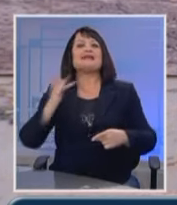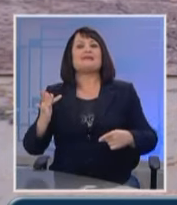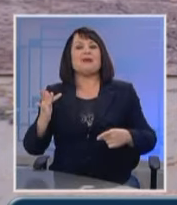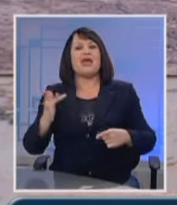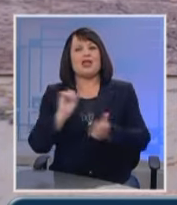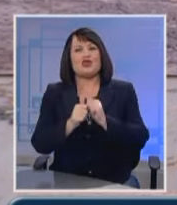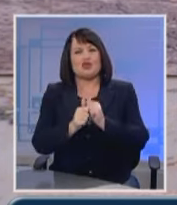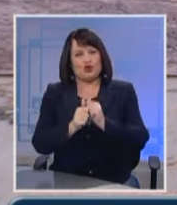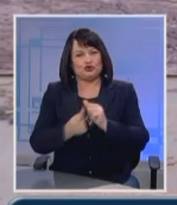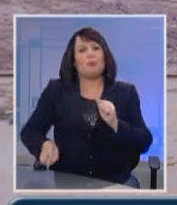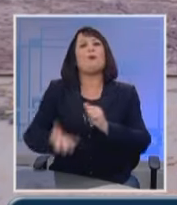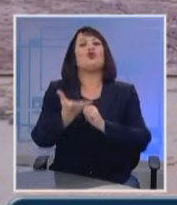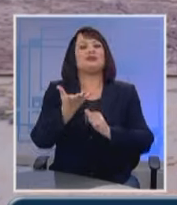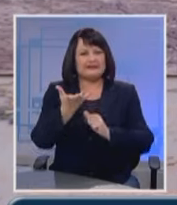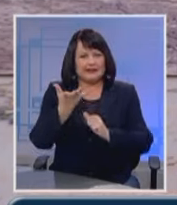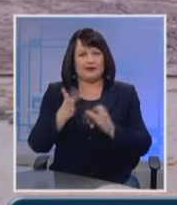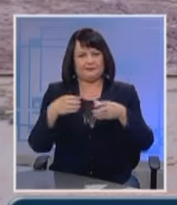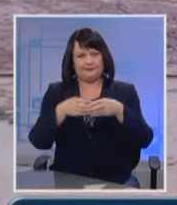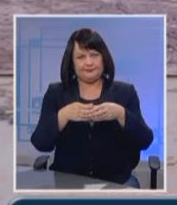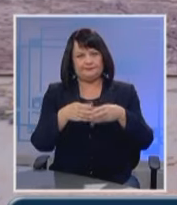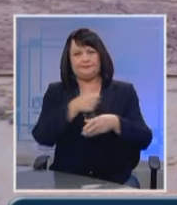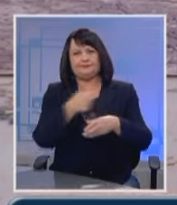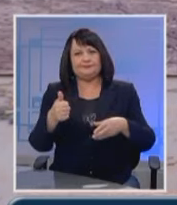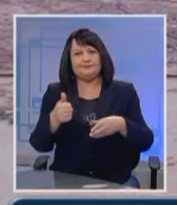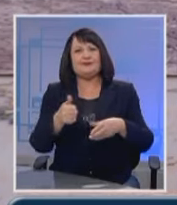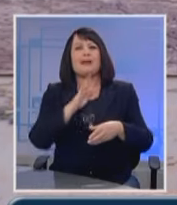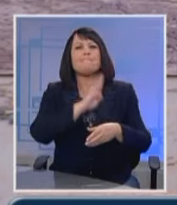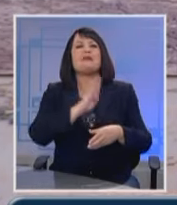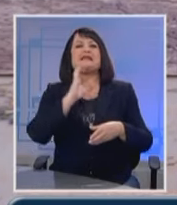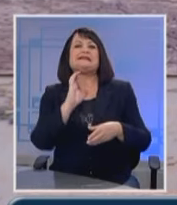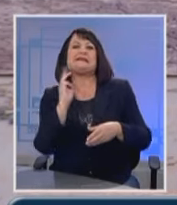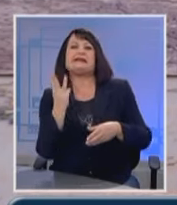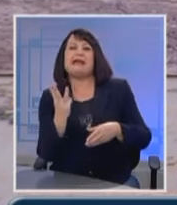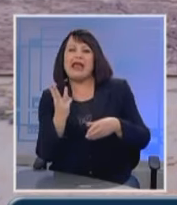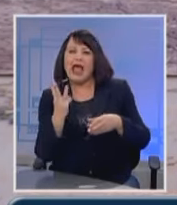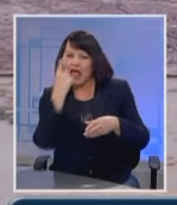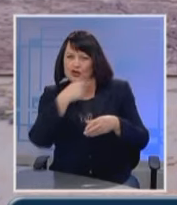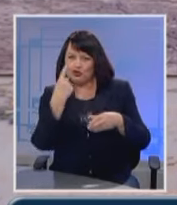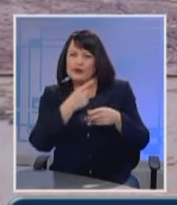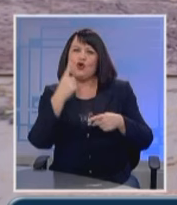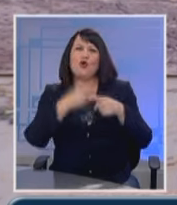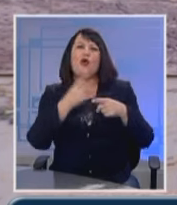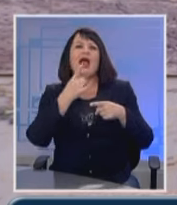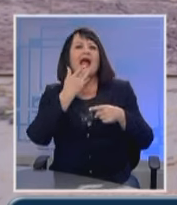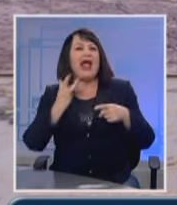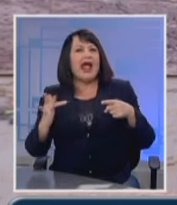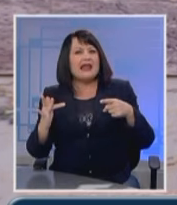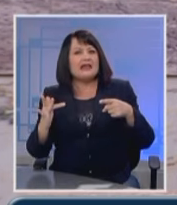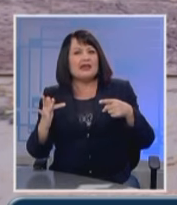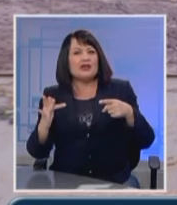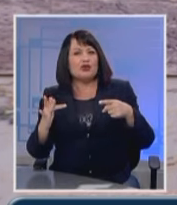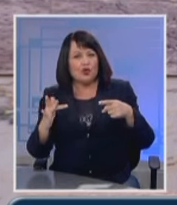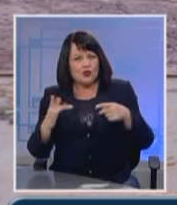παραολυμπιονίκης μπότσια στο ατομικό της κατηγορίας BC3 και χάλκινος παραολυμπιονίκης στα ζευγάρια